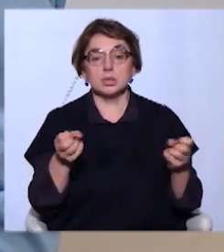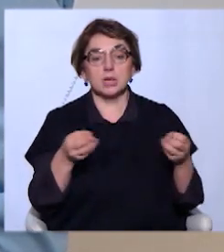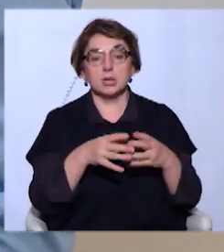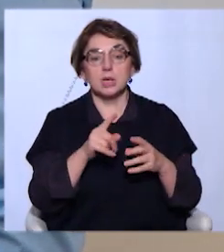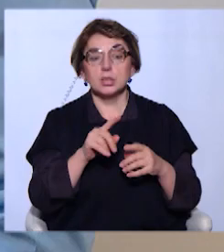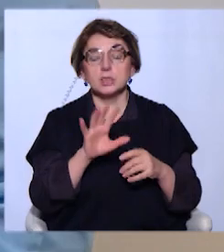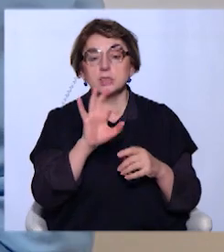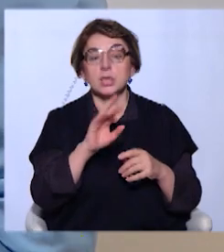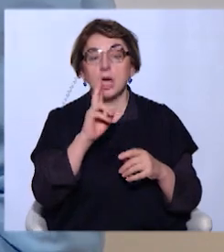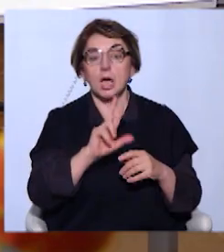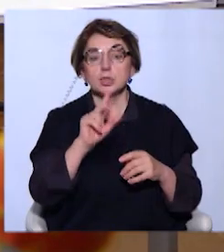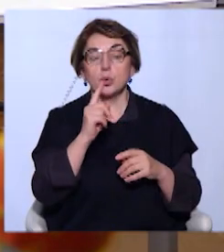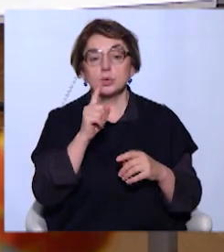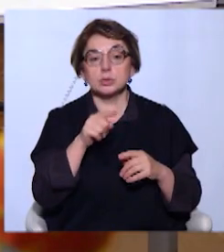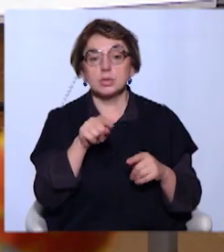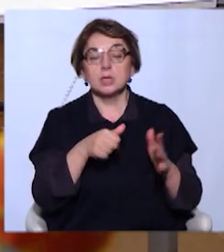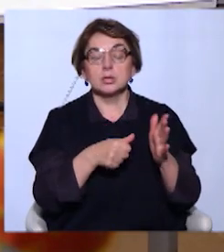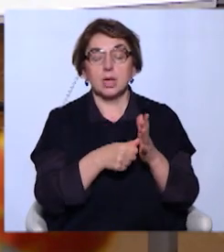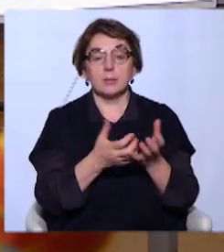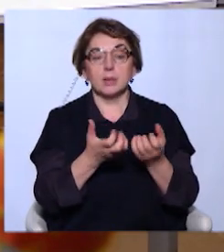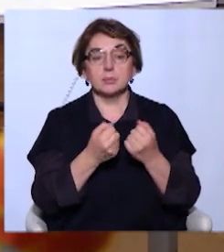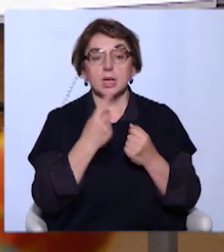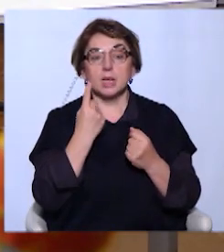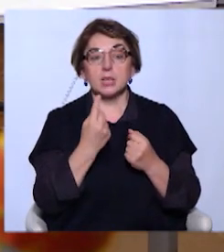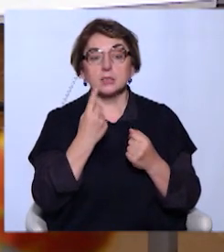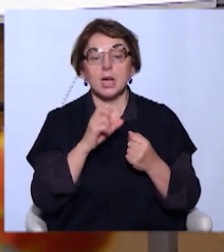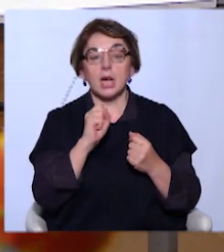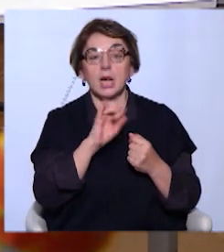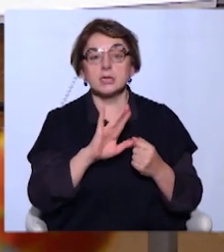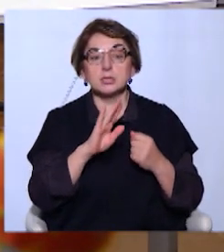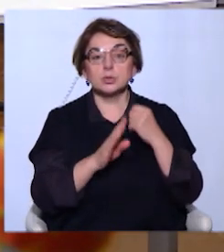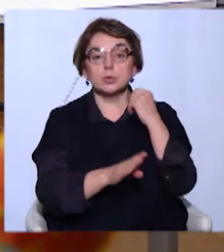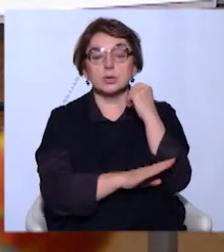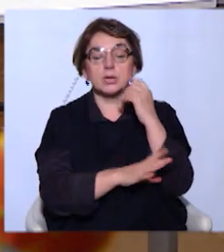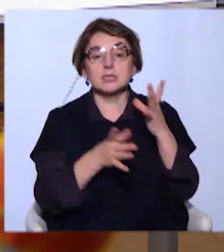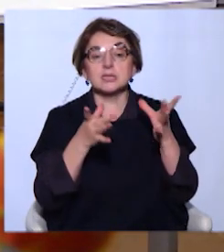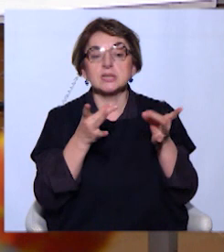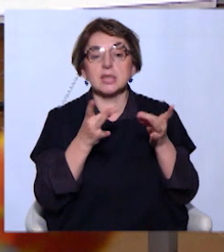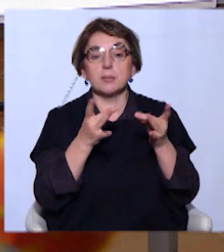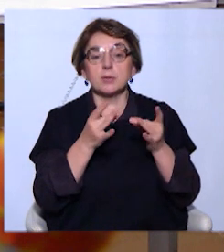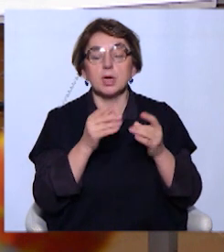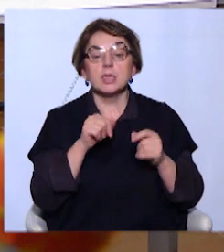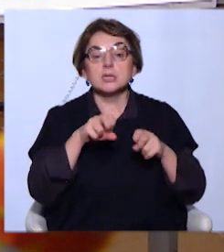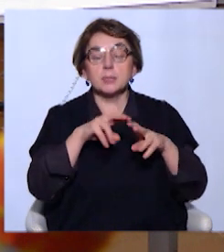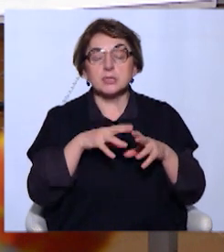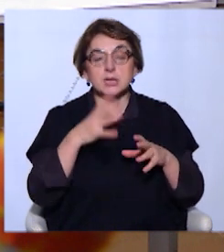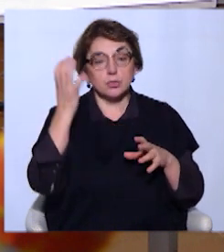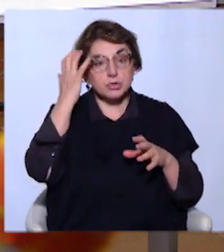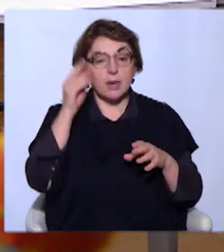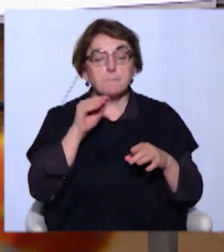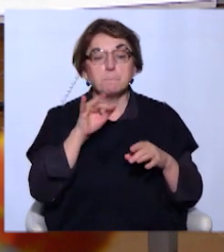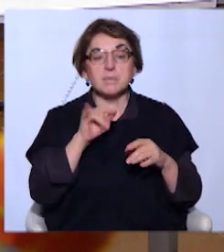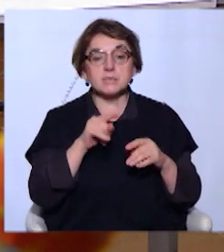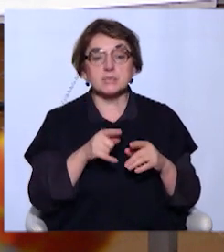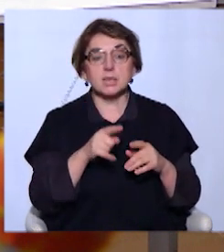რადიკალს, არამედ ის CH2 OH-ში საშუალებით უკავშირდება. ეს კი მიღებული იქნა ერთ-ერთი აზიური ხის წებოვანი